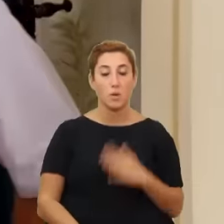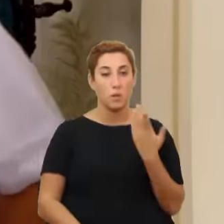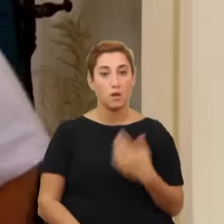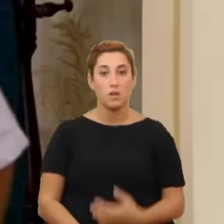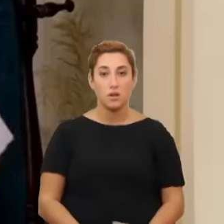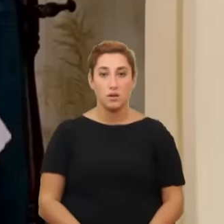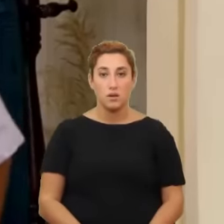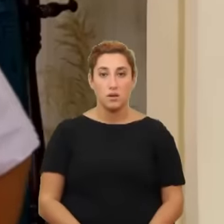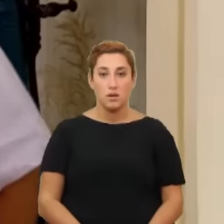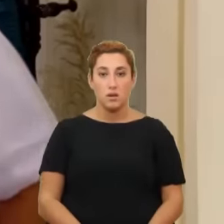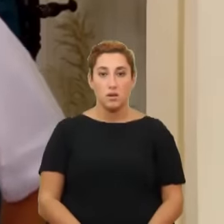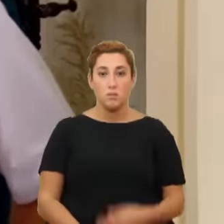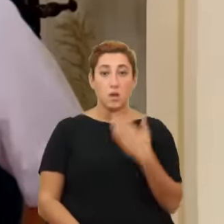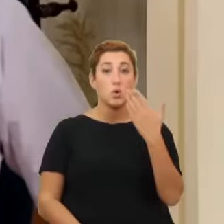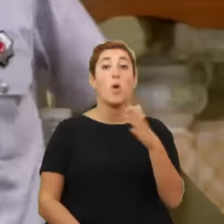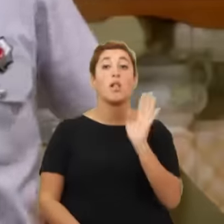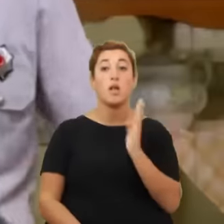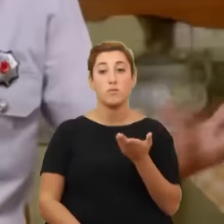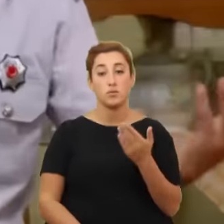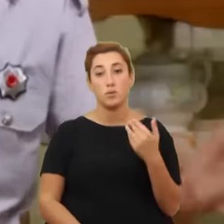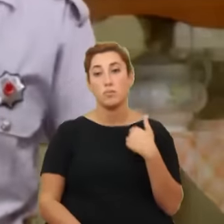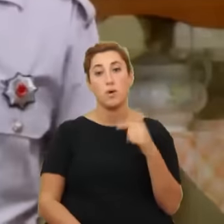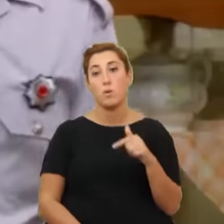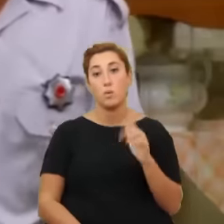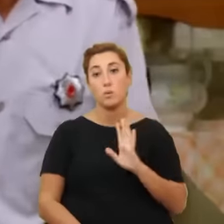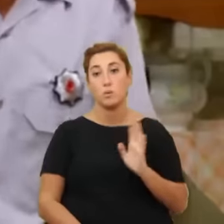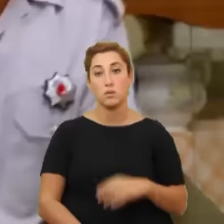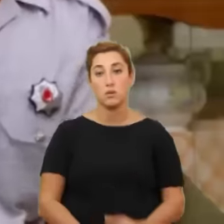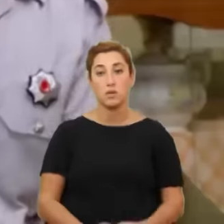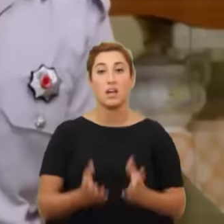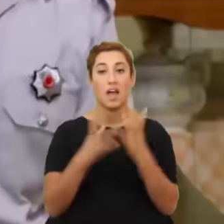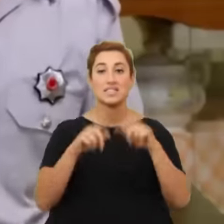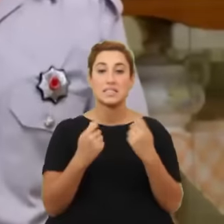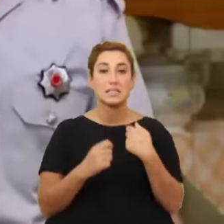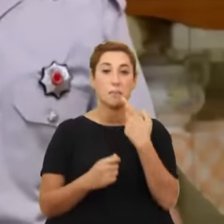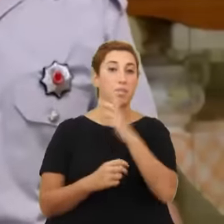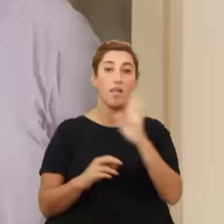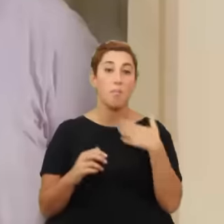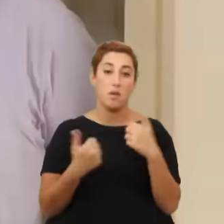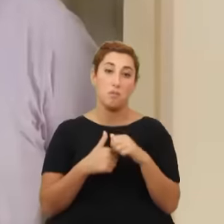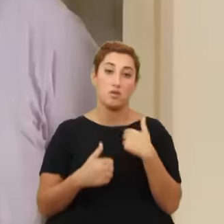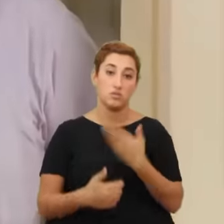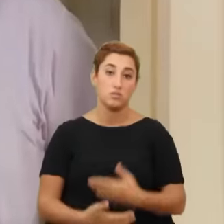Allah. Bayağı böyle söyleyemiyorsun. Ben hanıma öyle bir kaseyi kırdım diyemem ben hanıma.